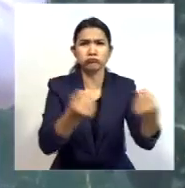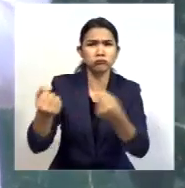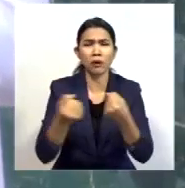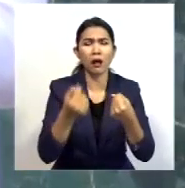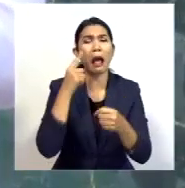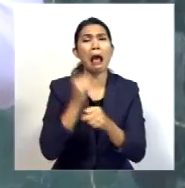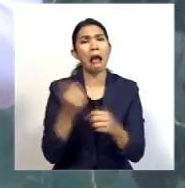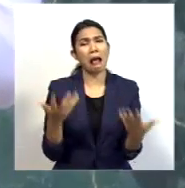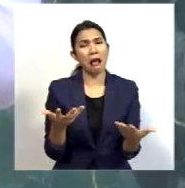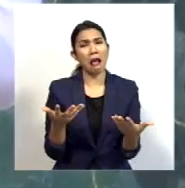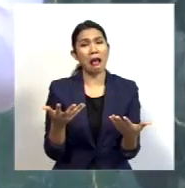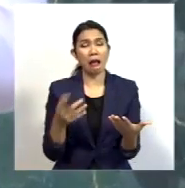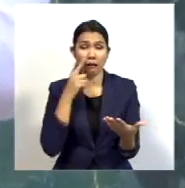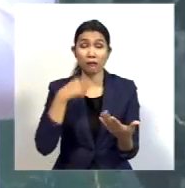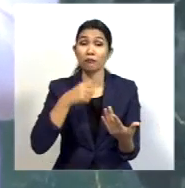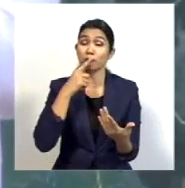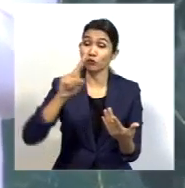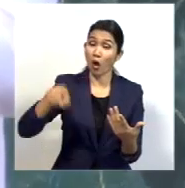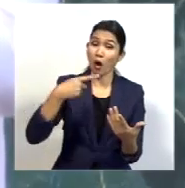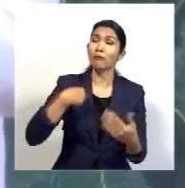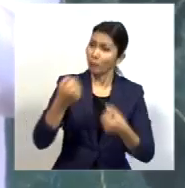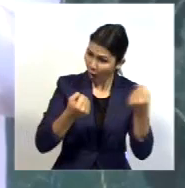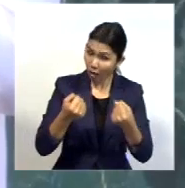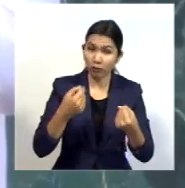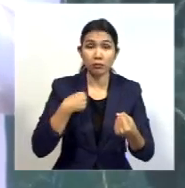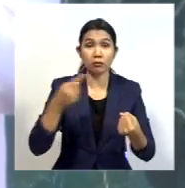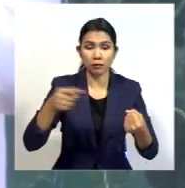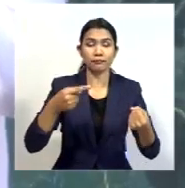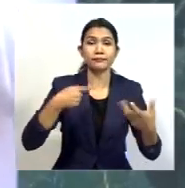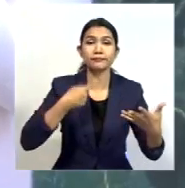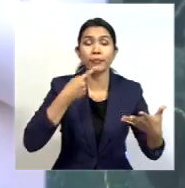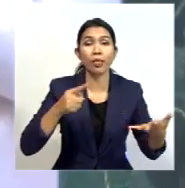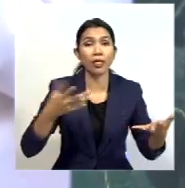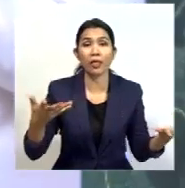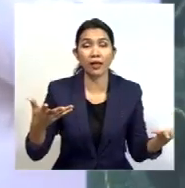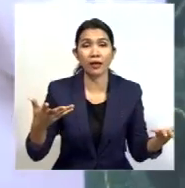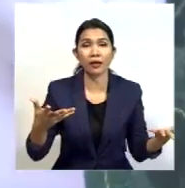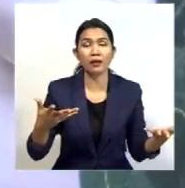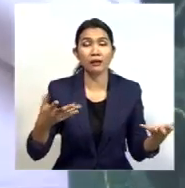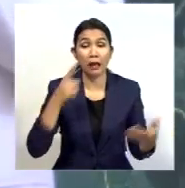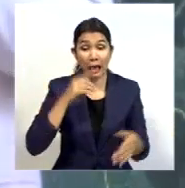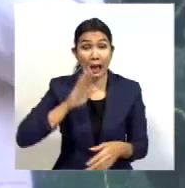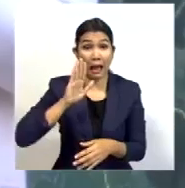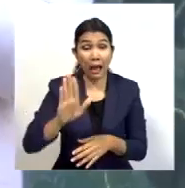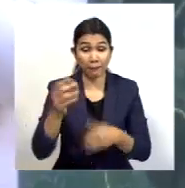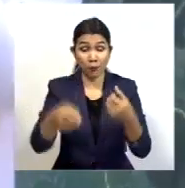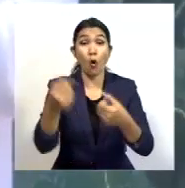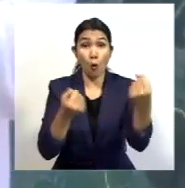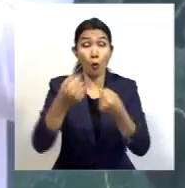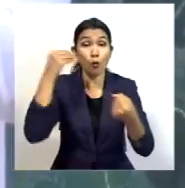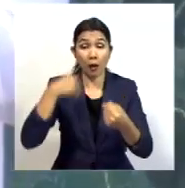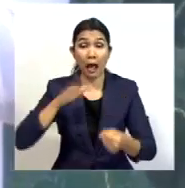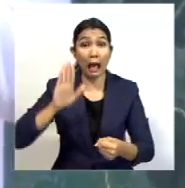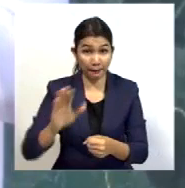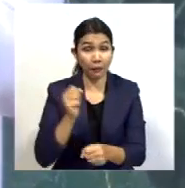ไงอ่ะแล้วไงถ้าตอบผมมาอย่างนี้แล้วผมจะทำไงกับท่านฮะไปห้ามคนใช้รถได้ไ